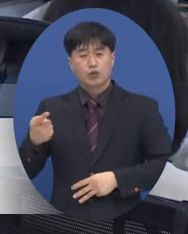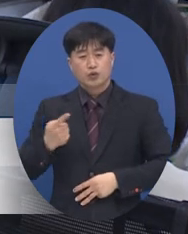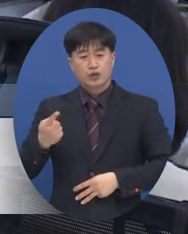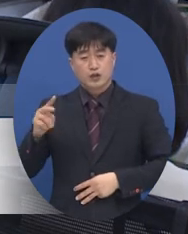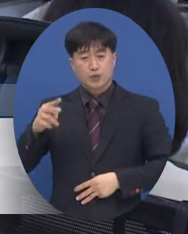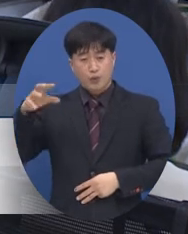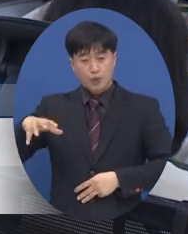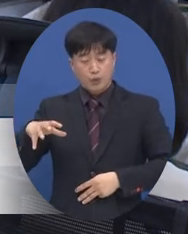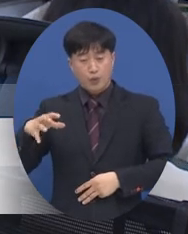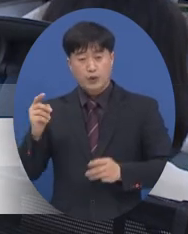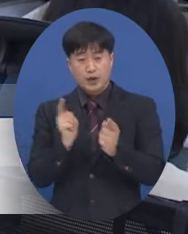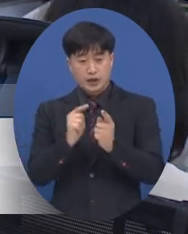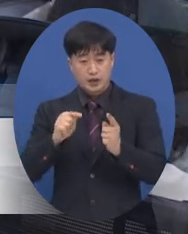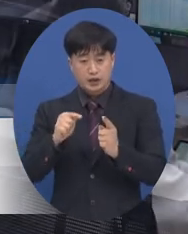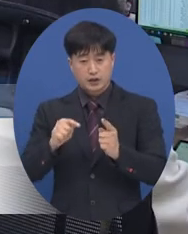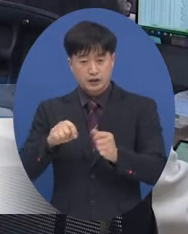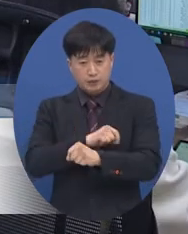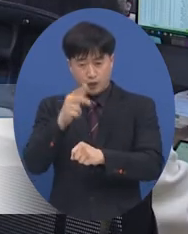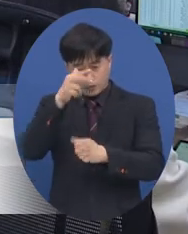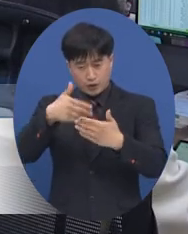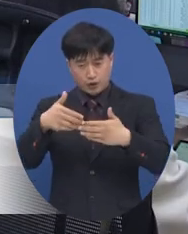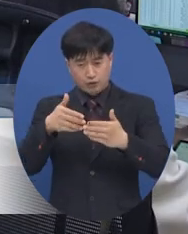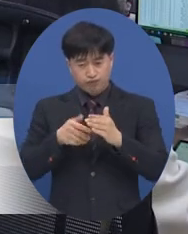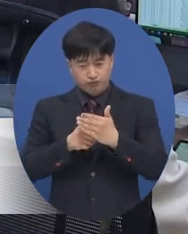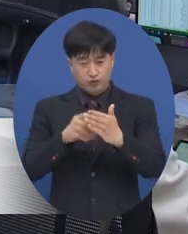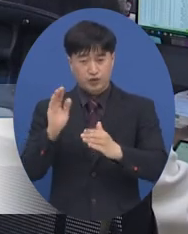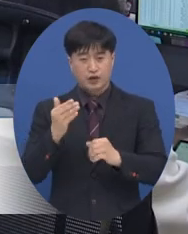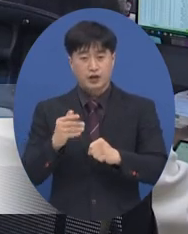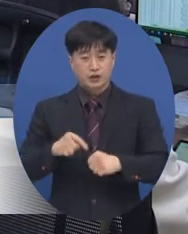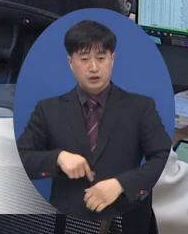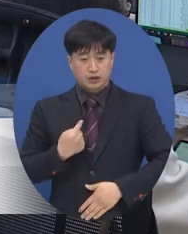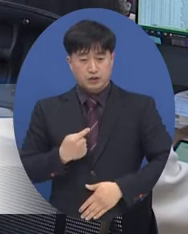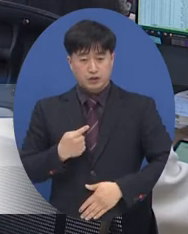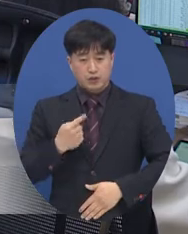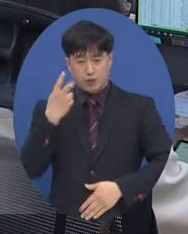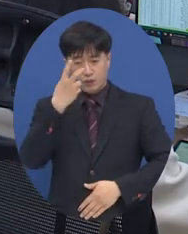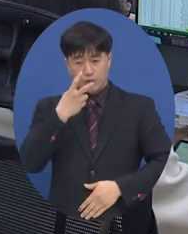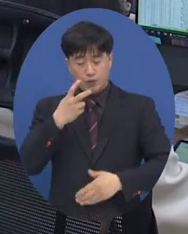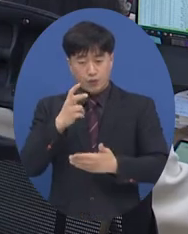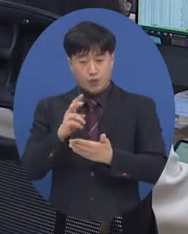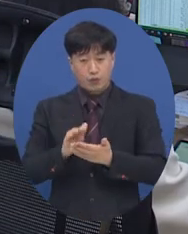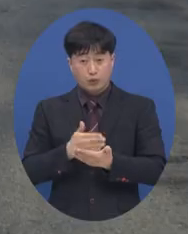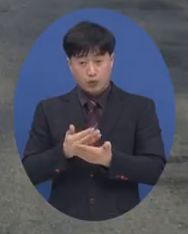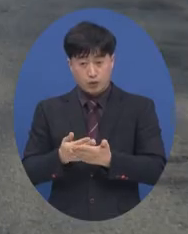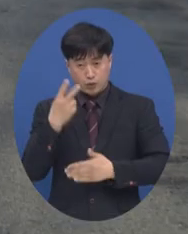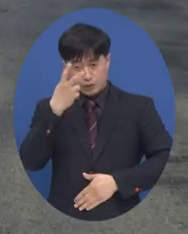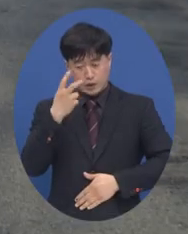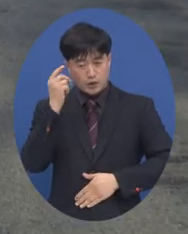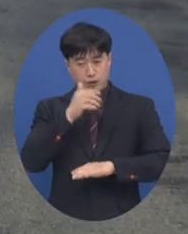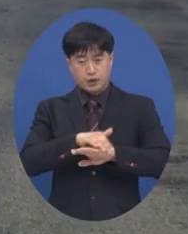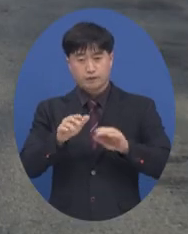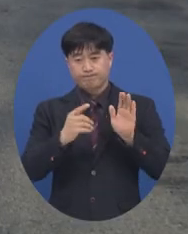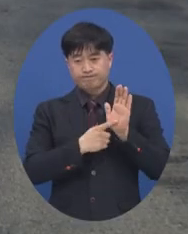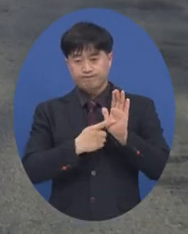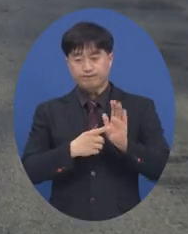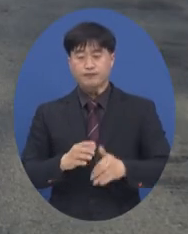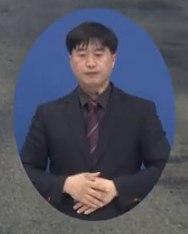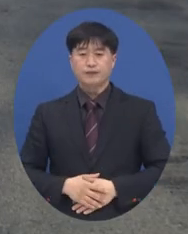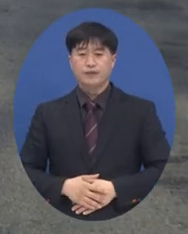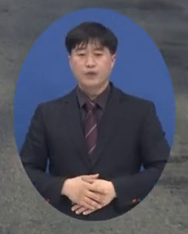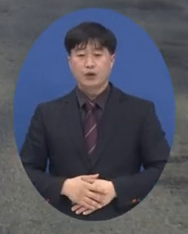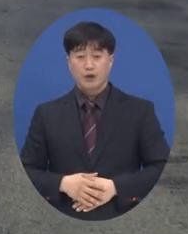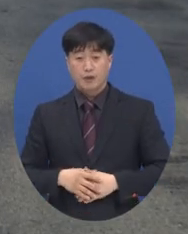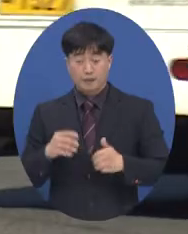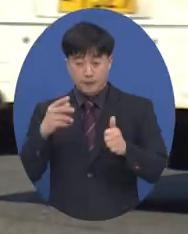공회전 특별 단속을 추진하게 되었습니다. 이게 자발적인 차량 정비와 점검을 지속적으로 홍보할 예정입니다. 단속 시